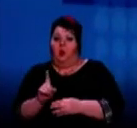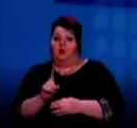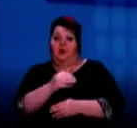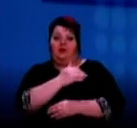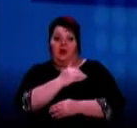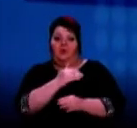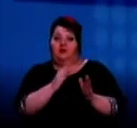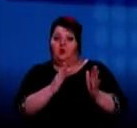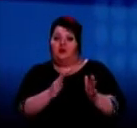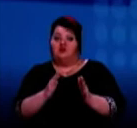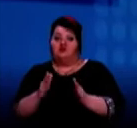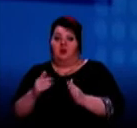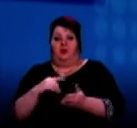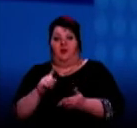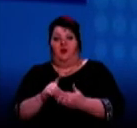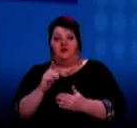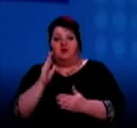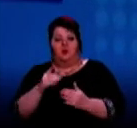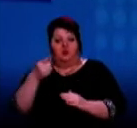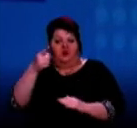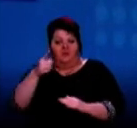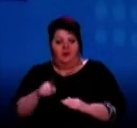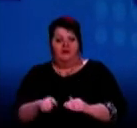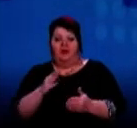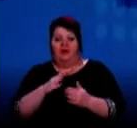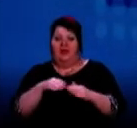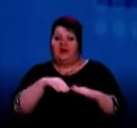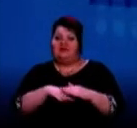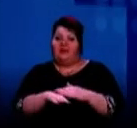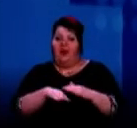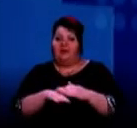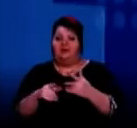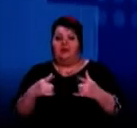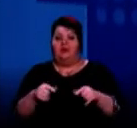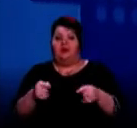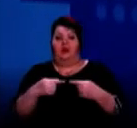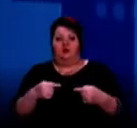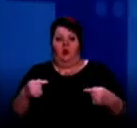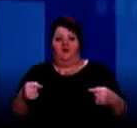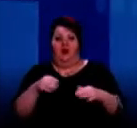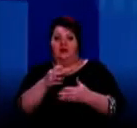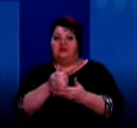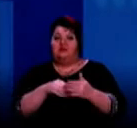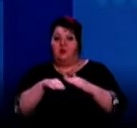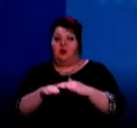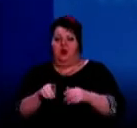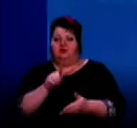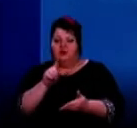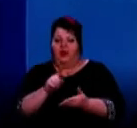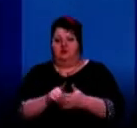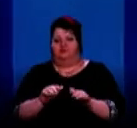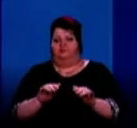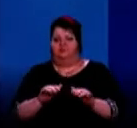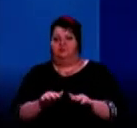температурних режимів. Ми повинні бути впевнені в тому, що є склади, де ці товари зберігаються належним чином. Ми повинні